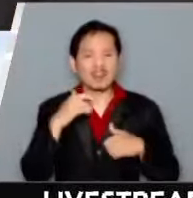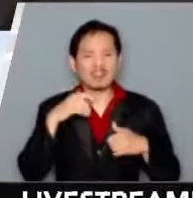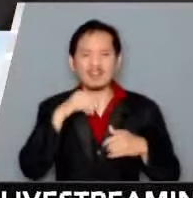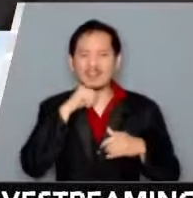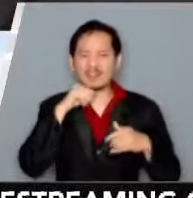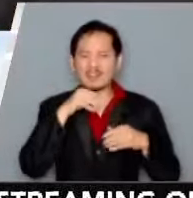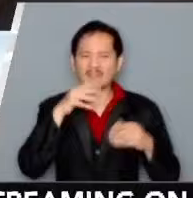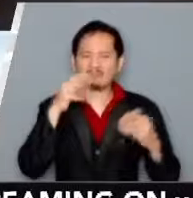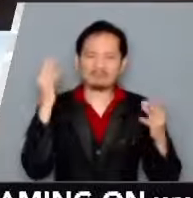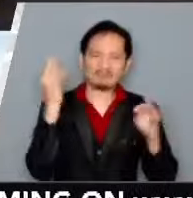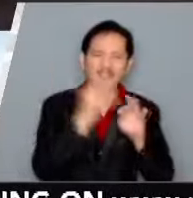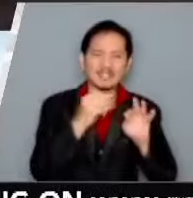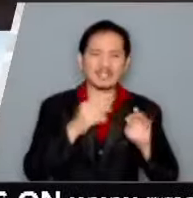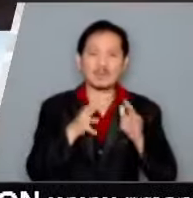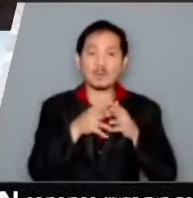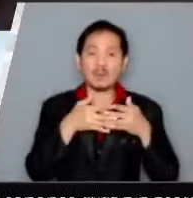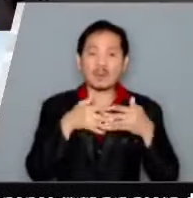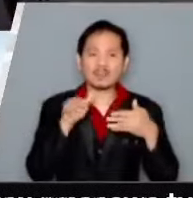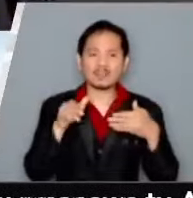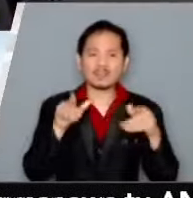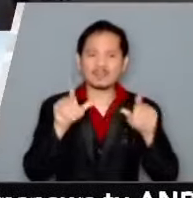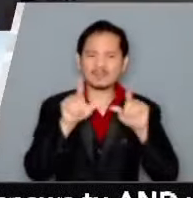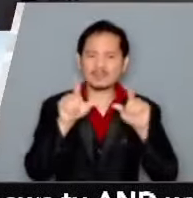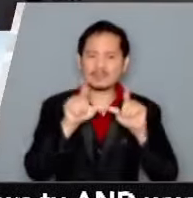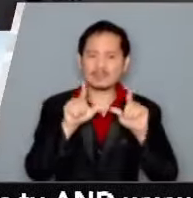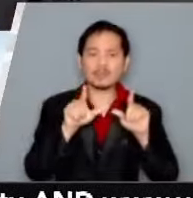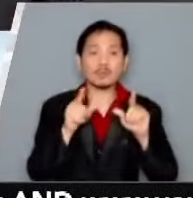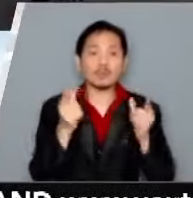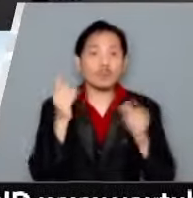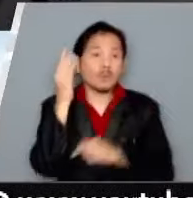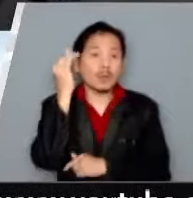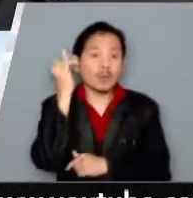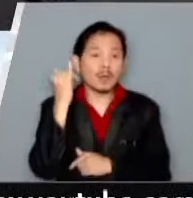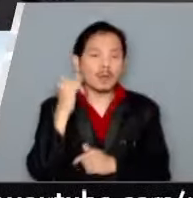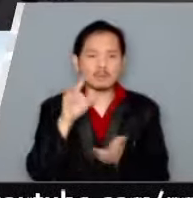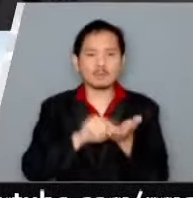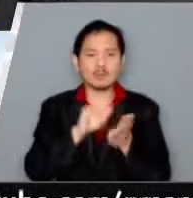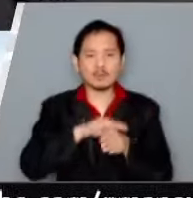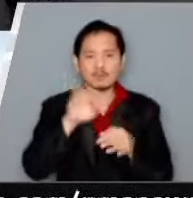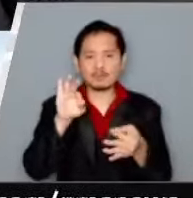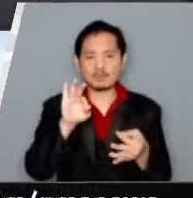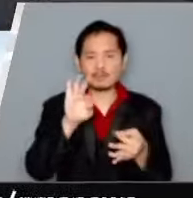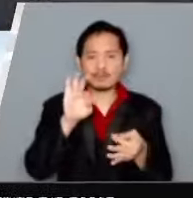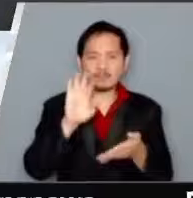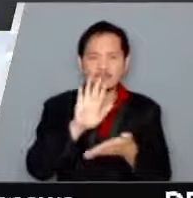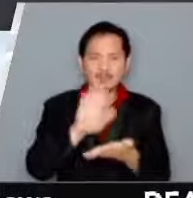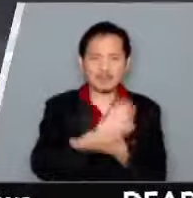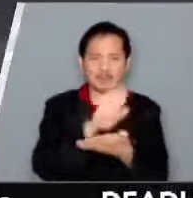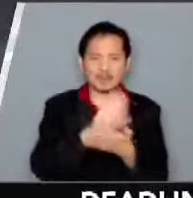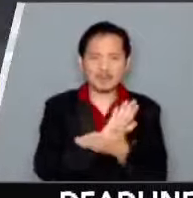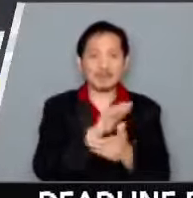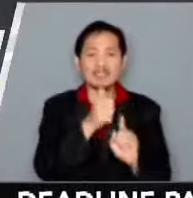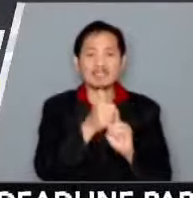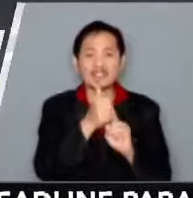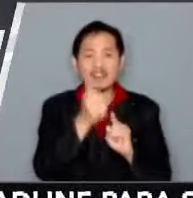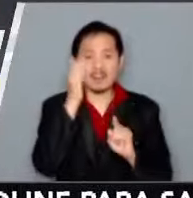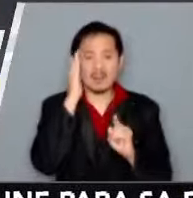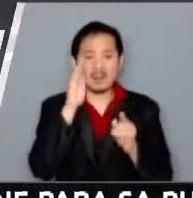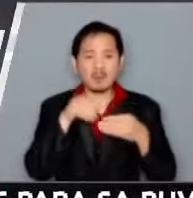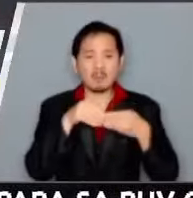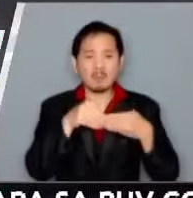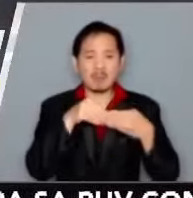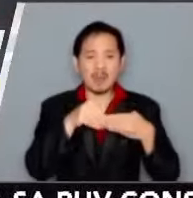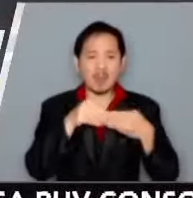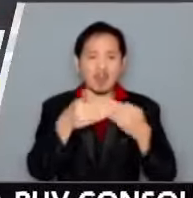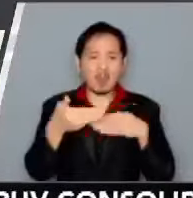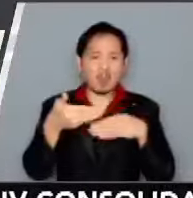kamakailan, naka-imprenta lang ito sa papel. Siya pangaraw ang nagpa-laminate ito para iwas lukot. Kaya nga pala yung nakabag kasi one eh, kasi